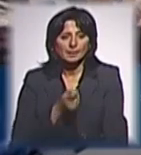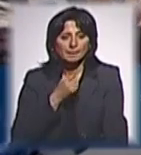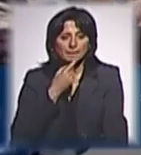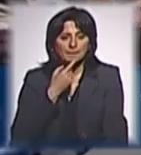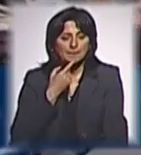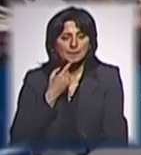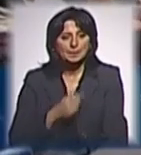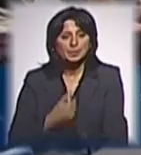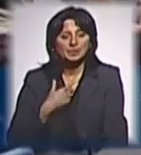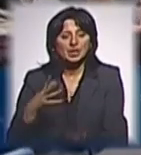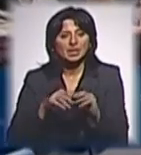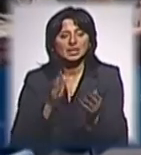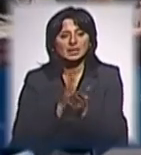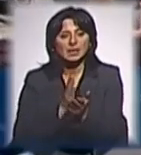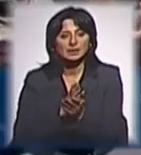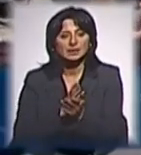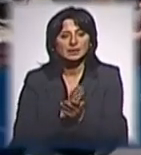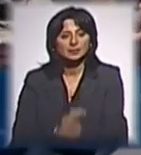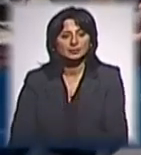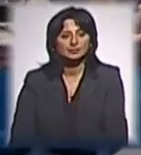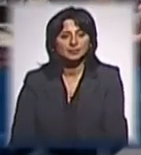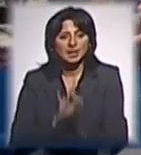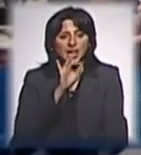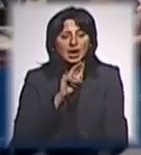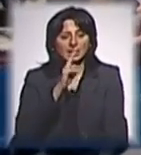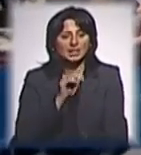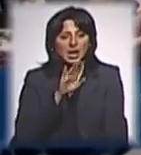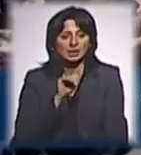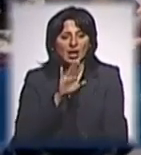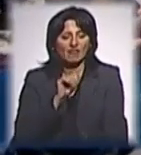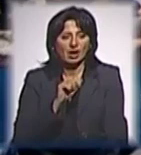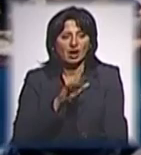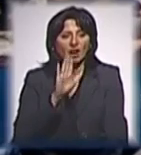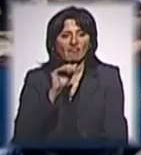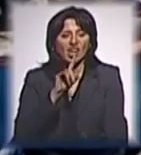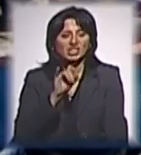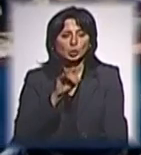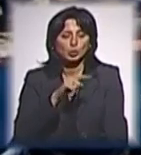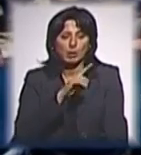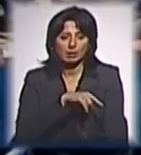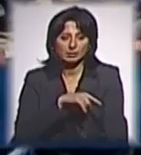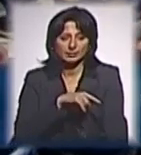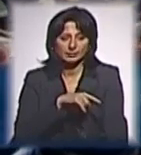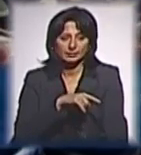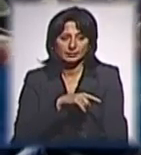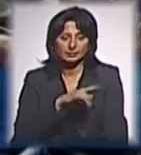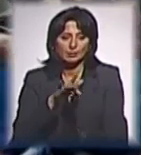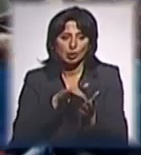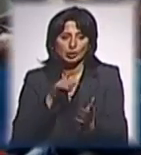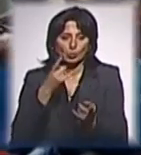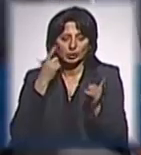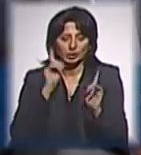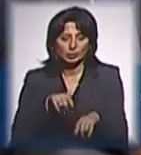გვარი. ჩვენთან ერთად არის რამაც სატავა, რომელიც ვაზისუბანში იყრის კენს და მინდა ჩვენმა